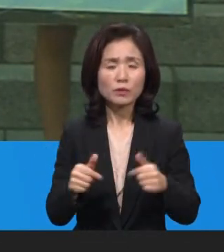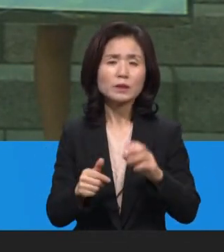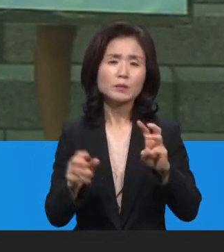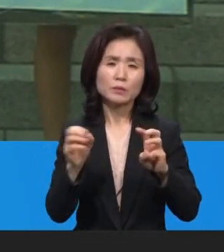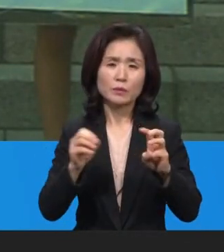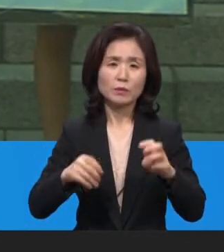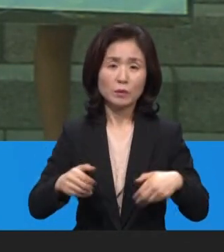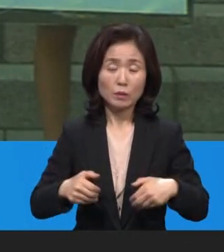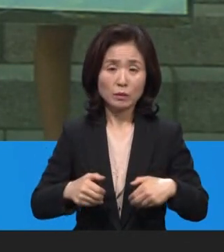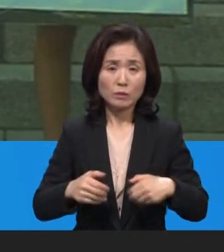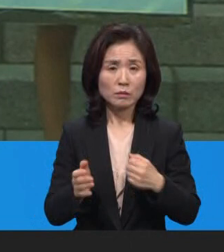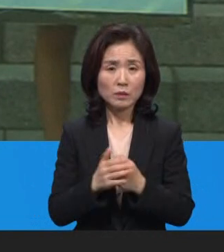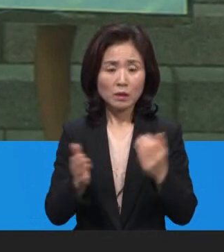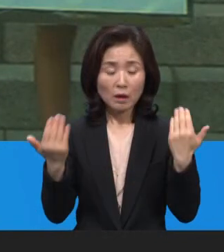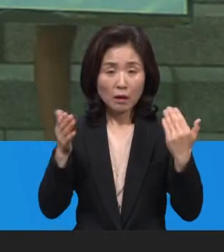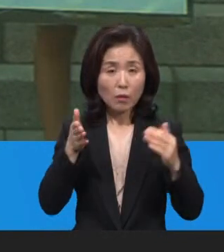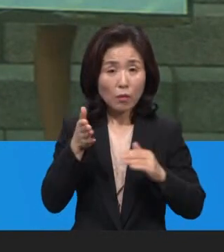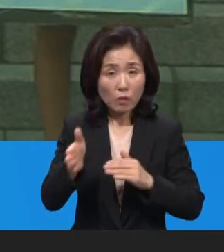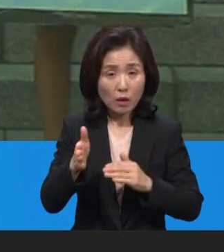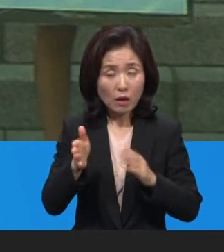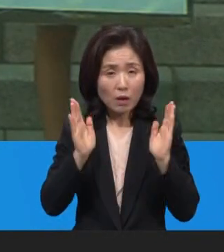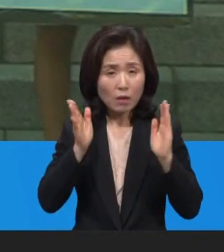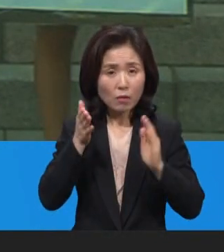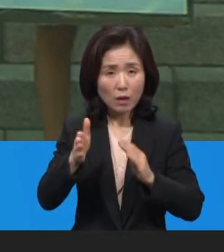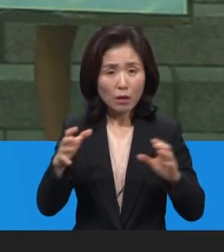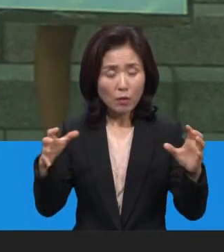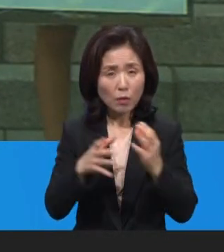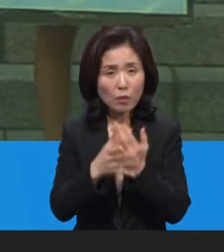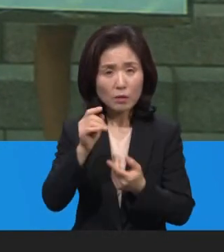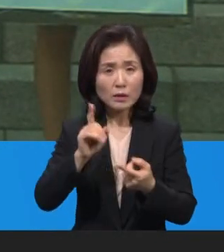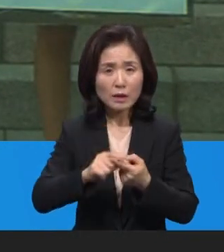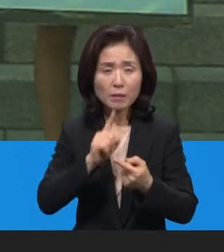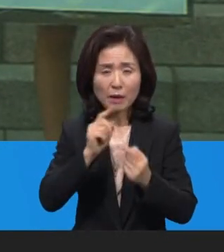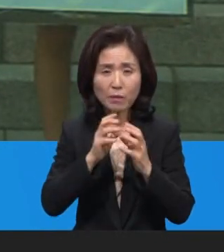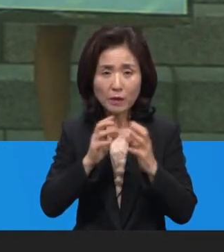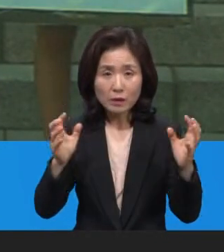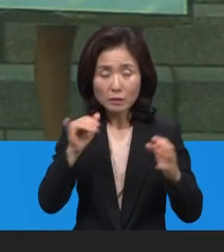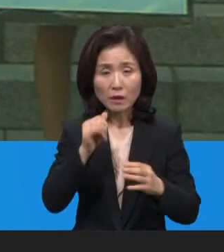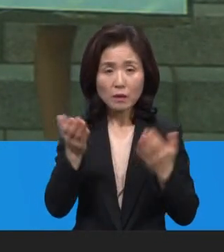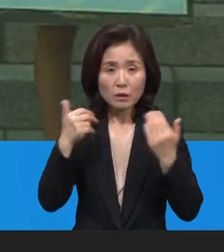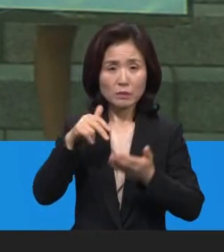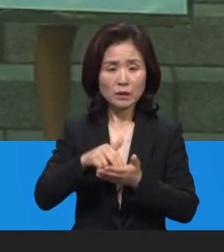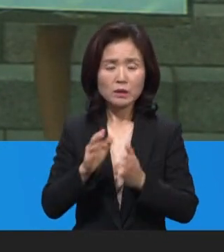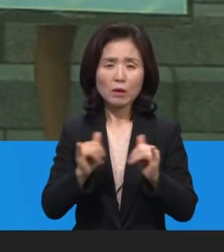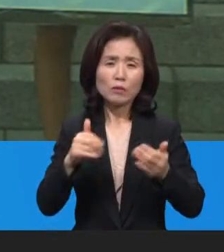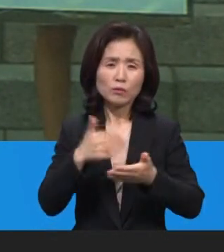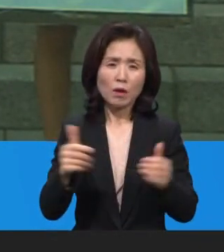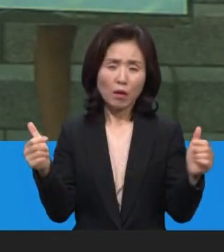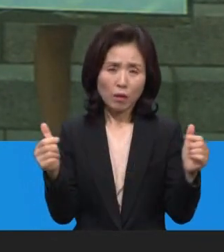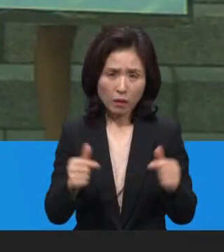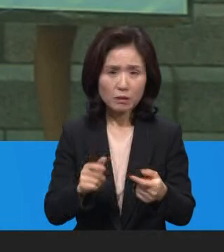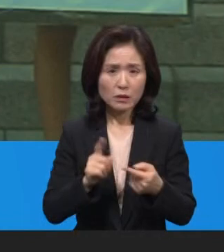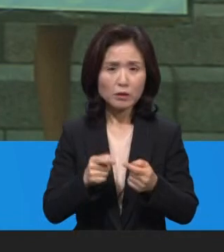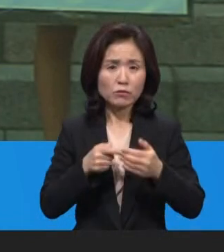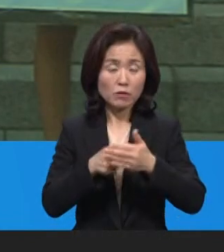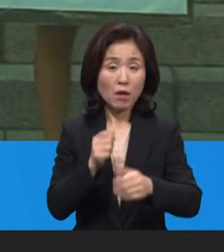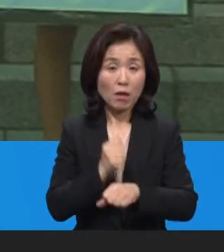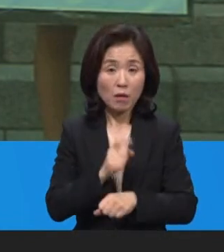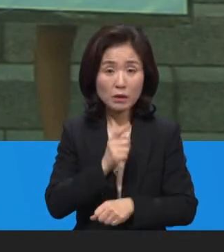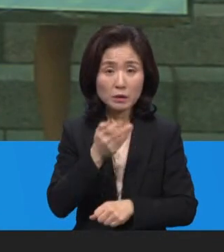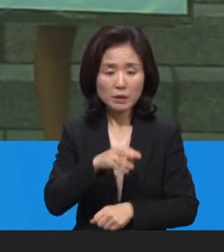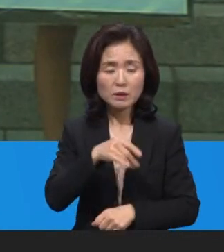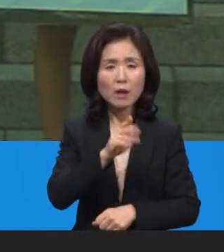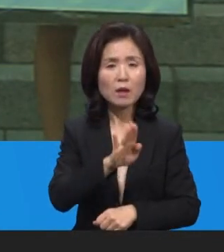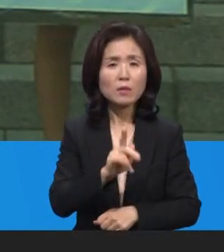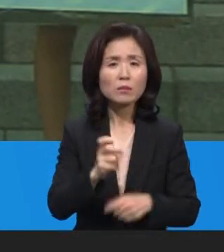둘러싸고 논란이 일고 있습니다. 학교는 정원 감축에 따라 추진하겠다는 입장이지만 사범대 구성원들은 절차도